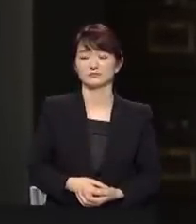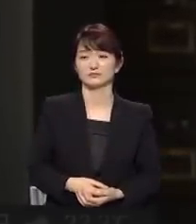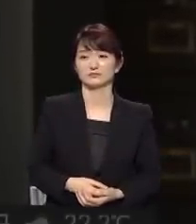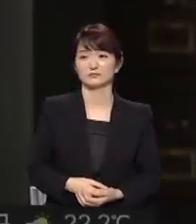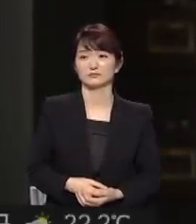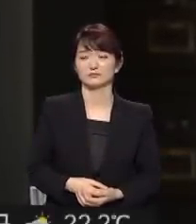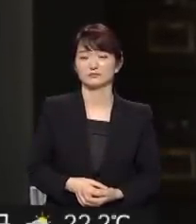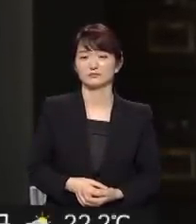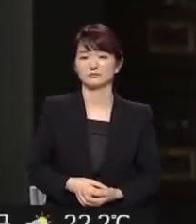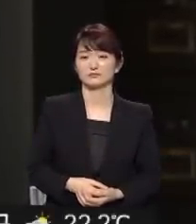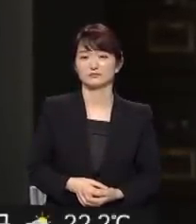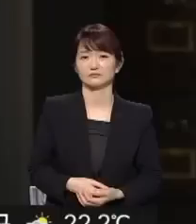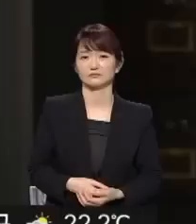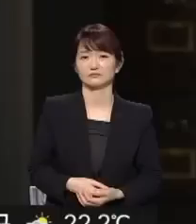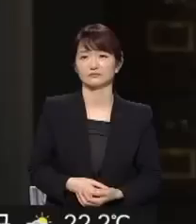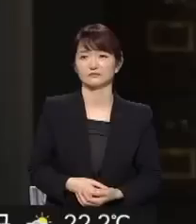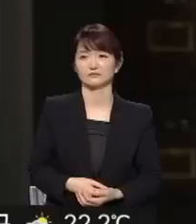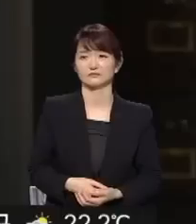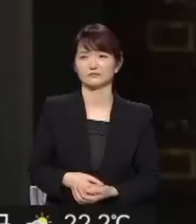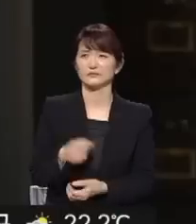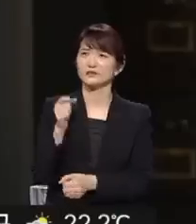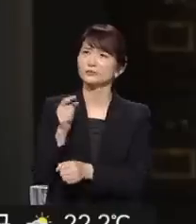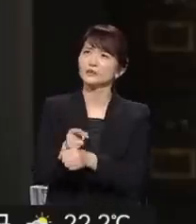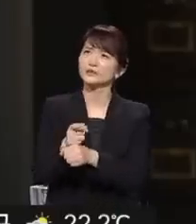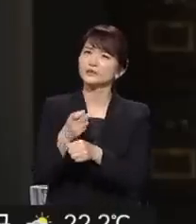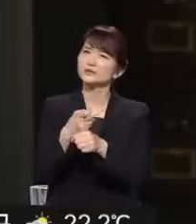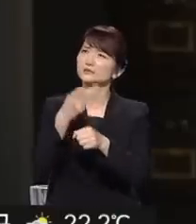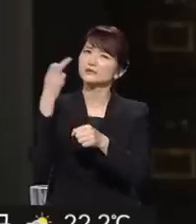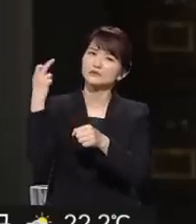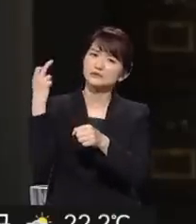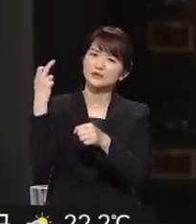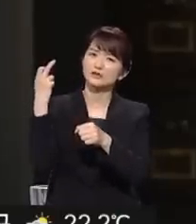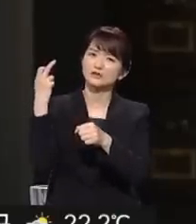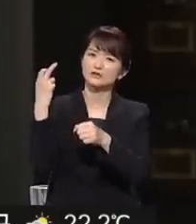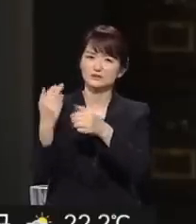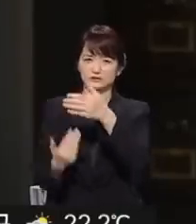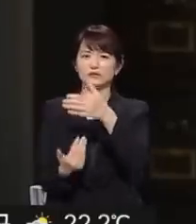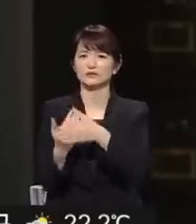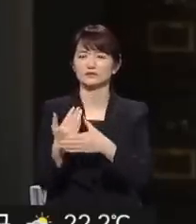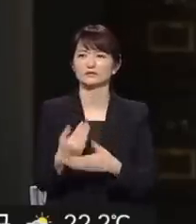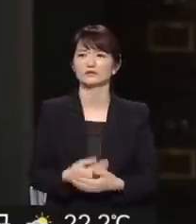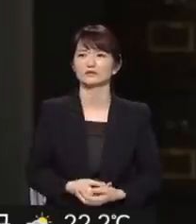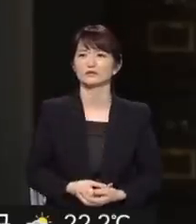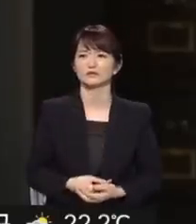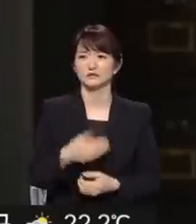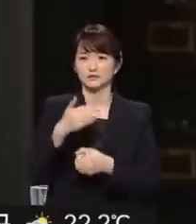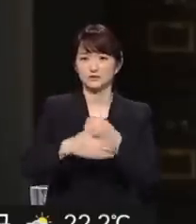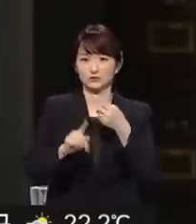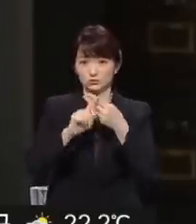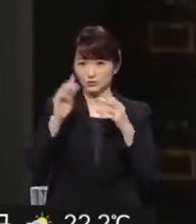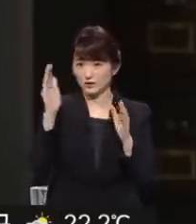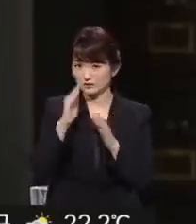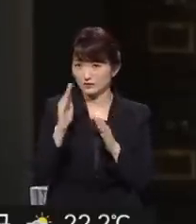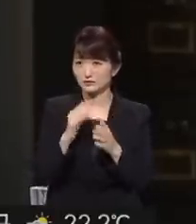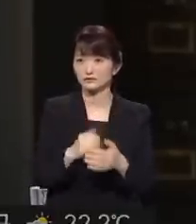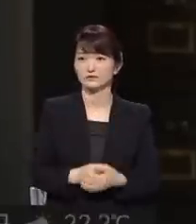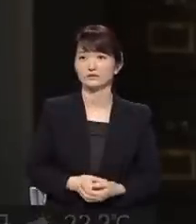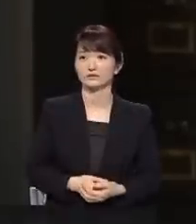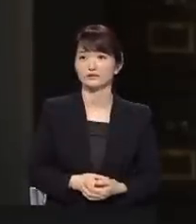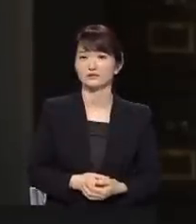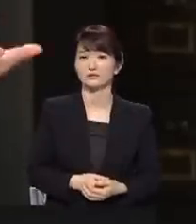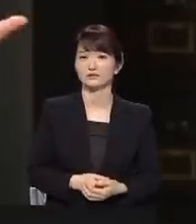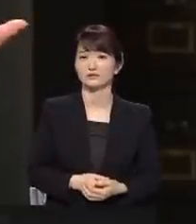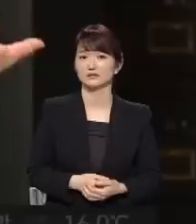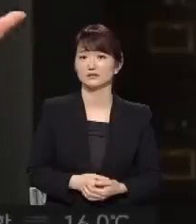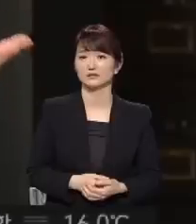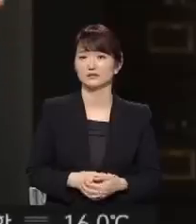교수님 이게 말이죠. 벌써 12년 전 사건입니다. 대구 중학생. 자, 이게